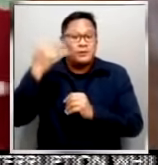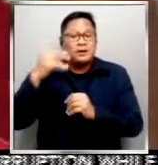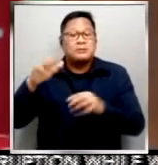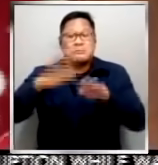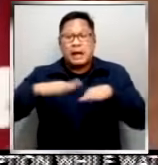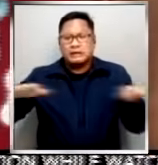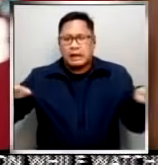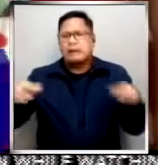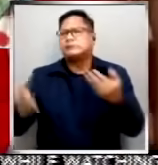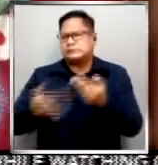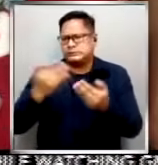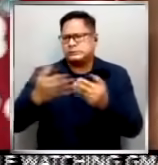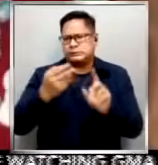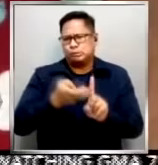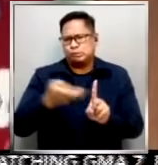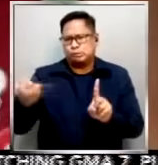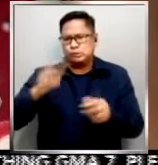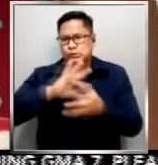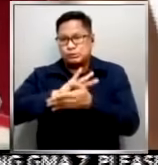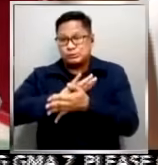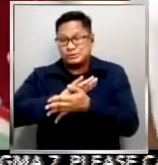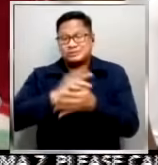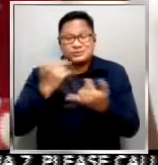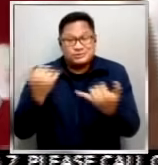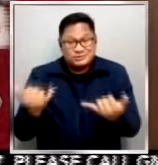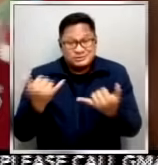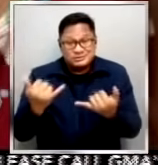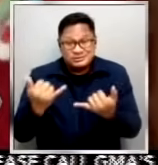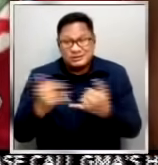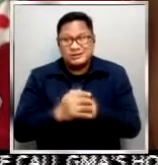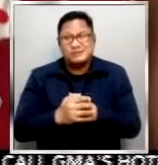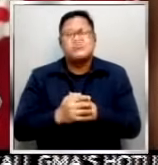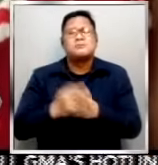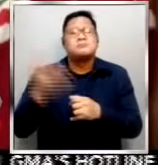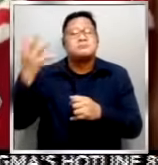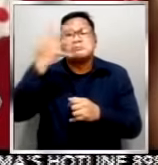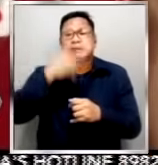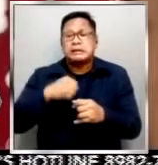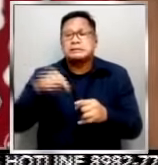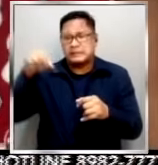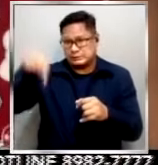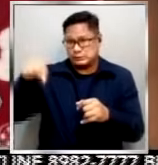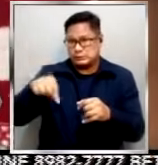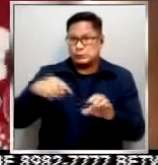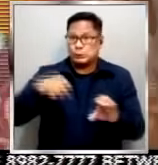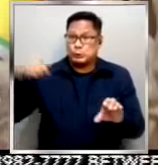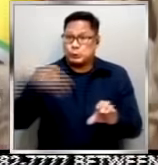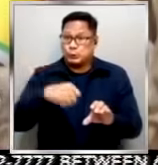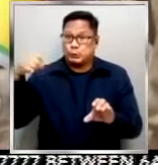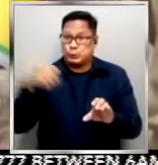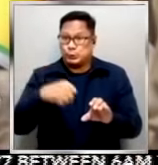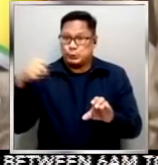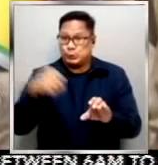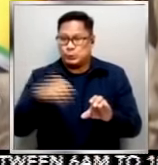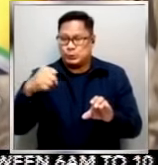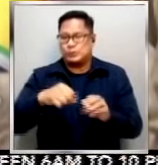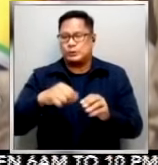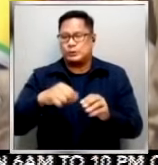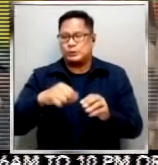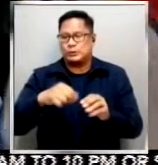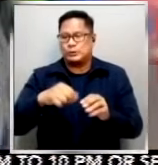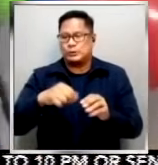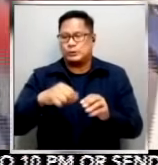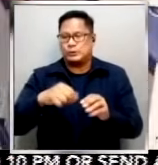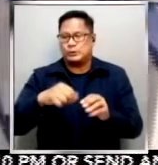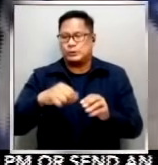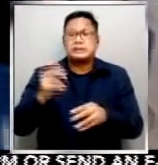COVID. Kaya mas maganda siguro to. Dahil nga bomba. Mas mahal lang ni bombang